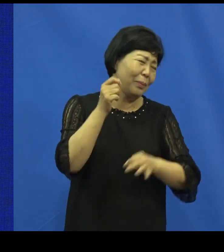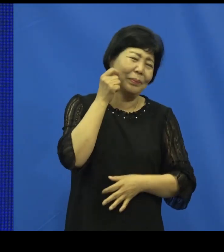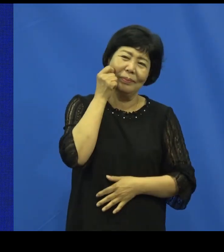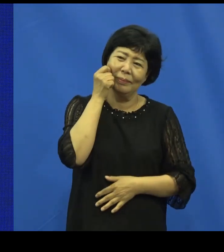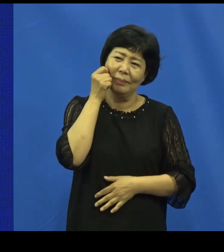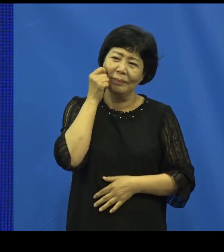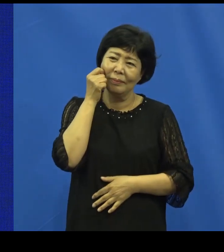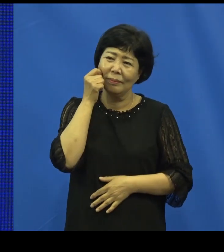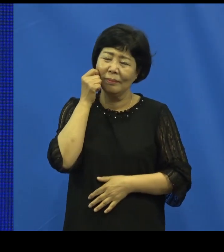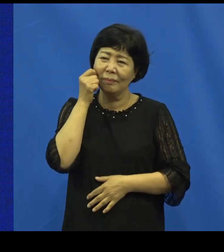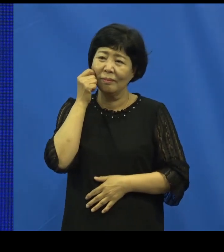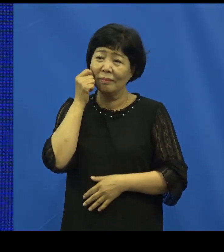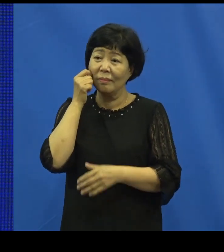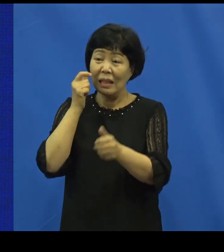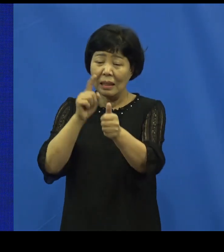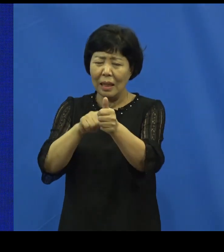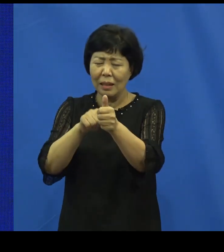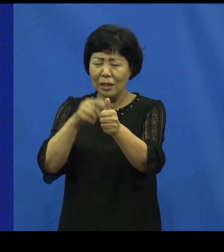순수함.